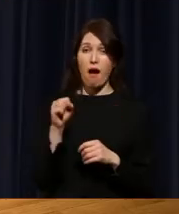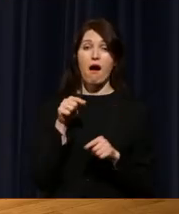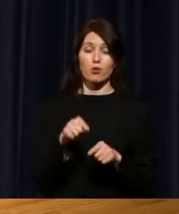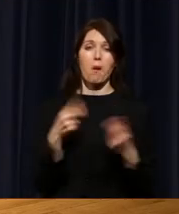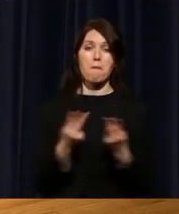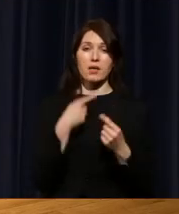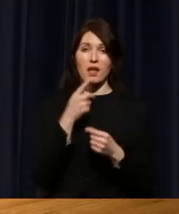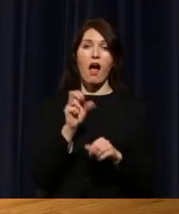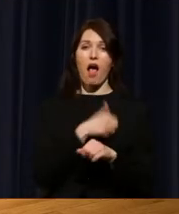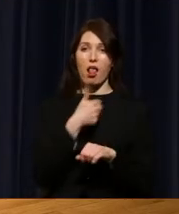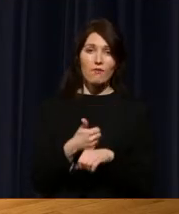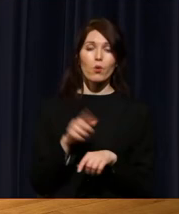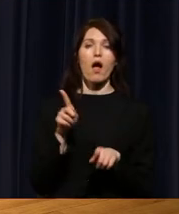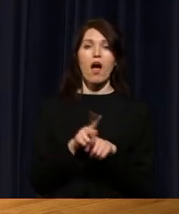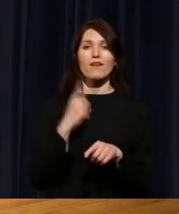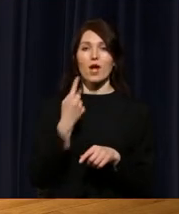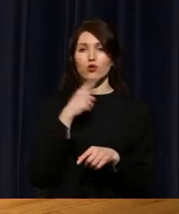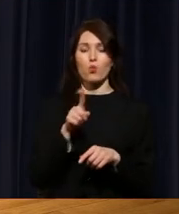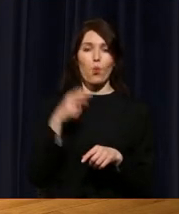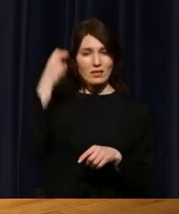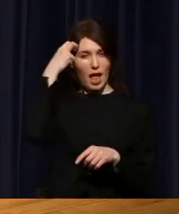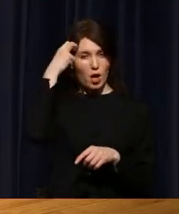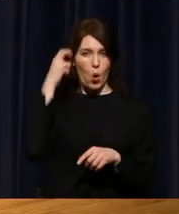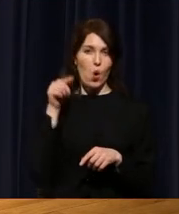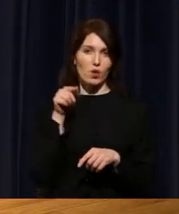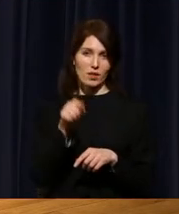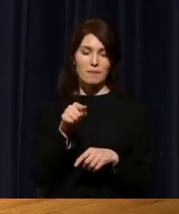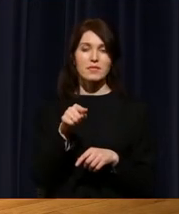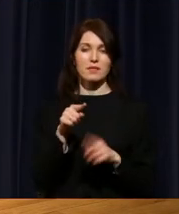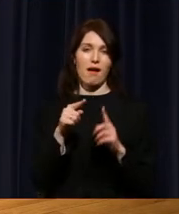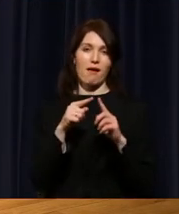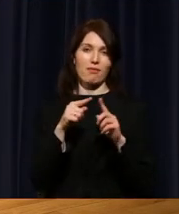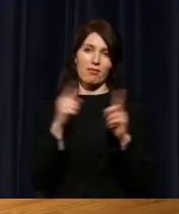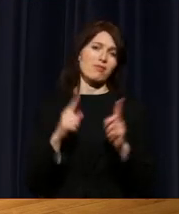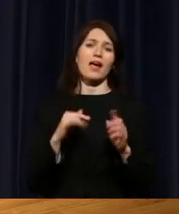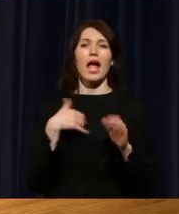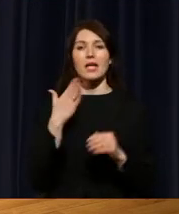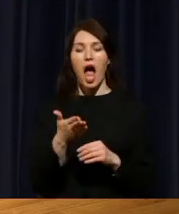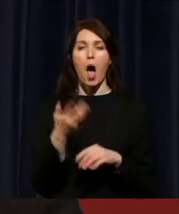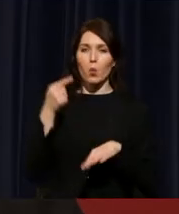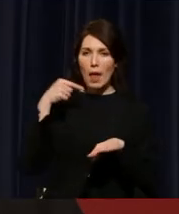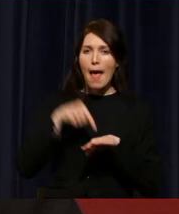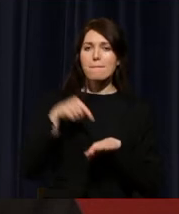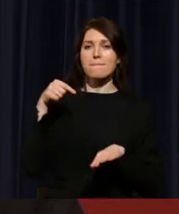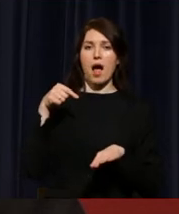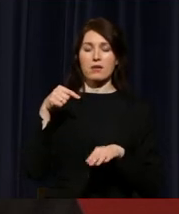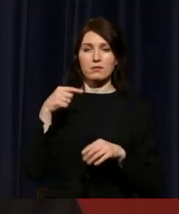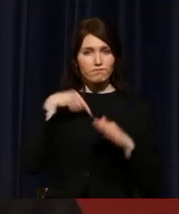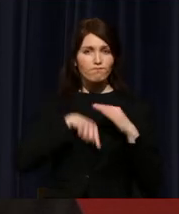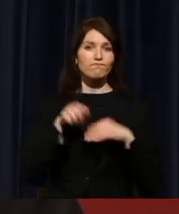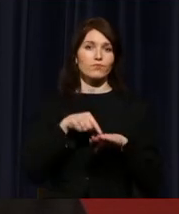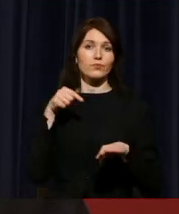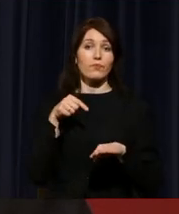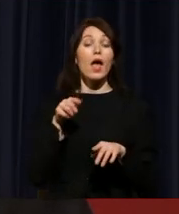to galveno, tas sakalīt viens tas tā kā stereotipiskais jā. Tekstā, pat kā jābūt empātiskam, protams, šīs